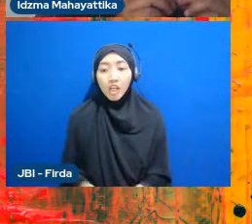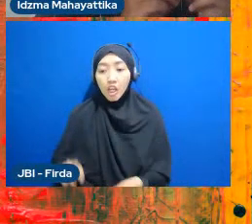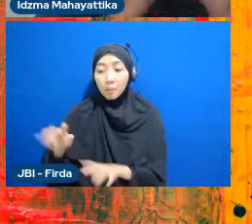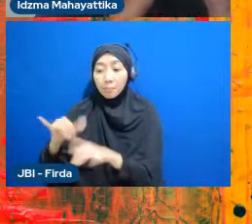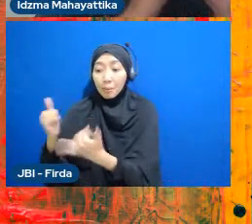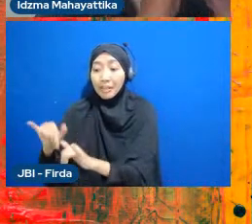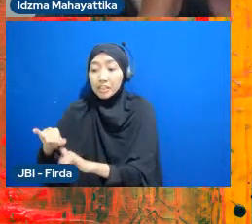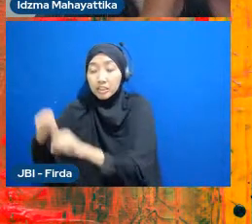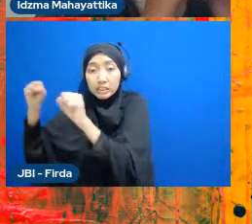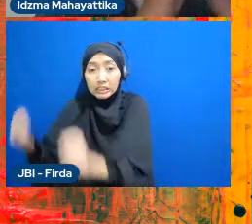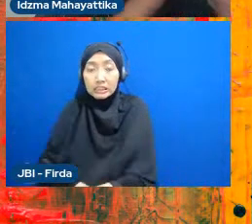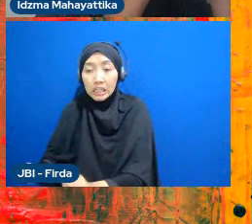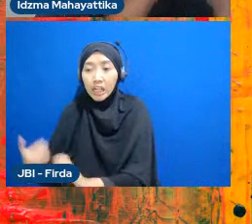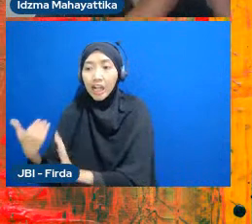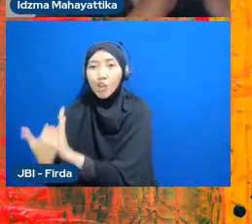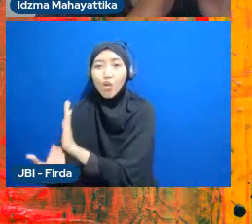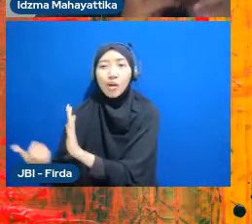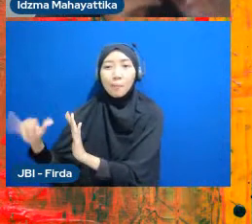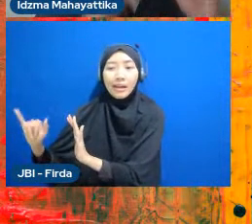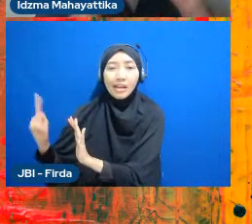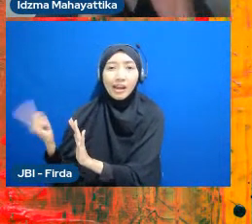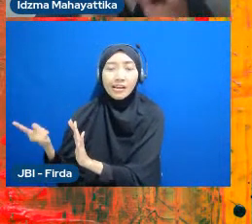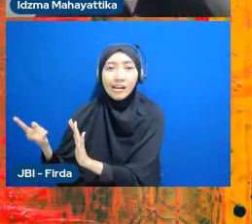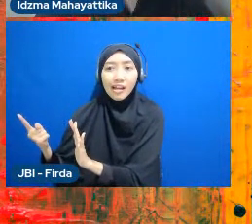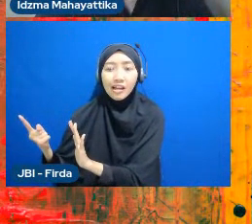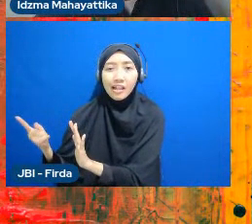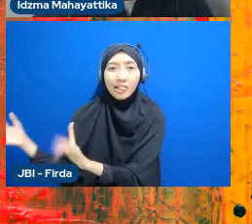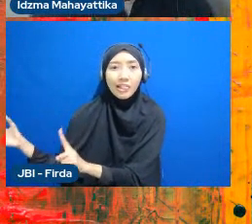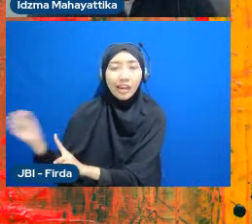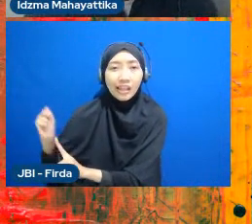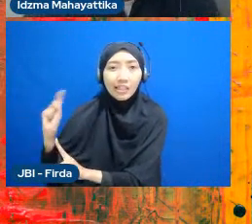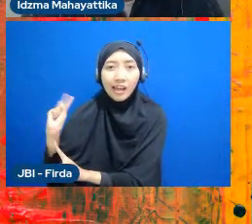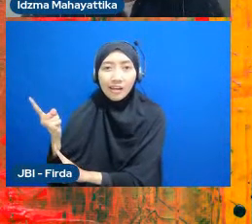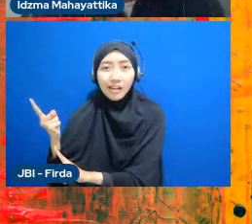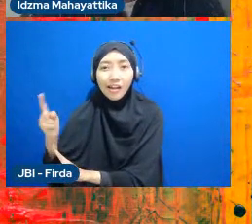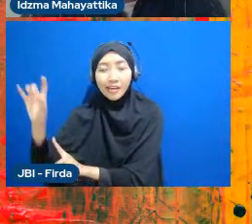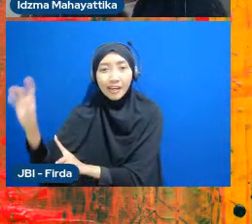dia tuh ada aturan mainnya, ada outputnya dan lain-lainnya.